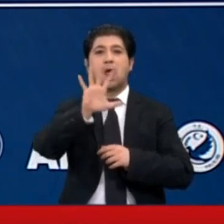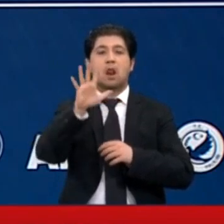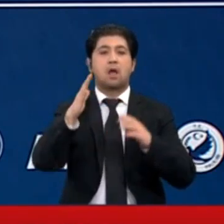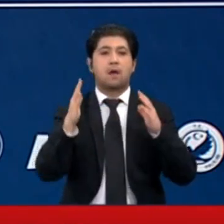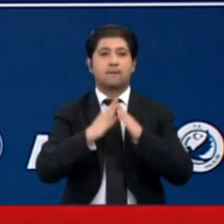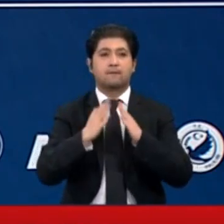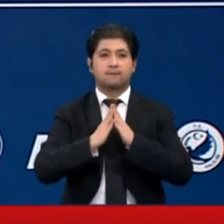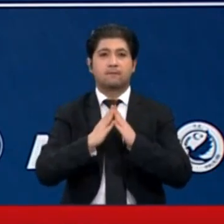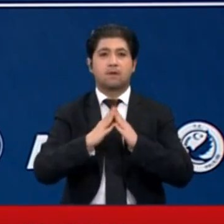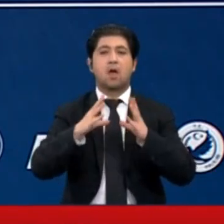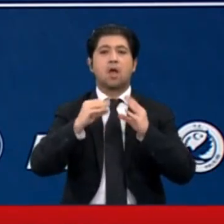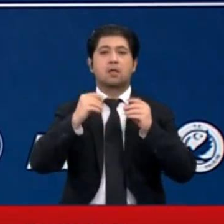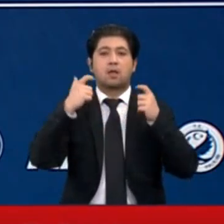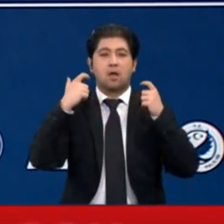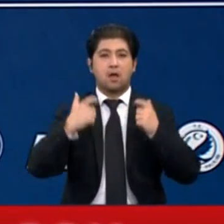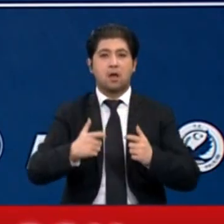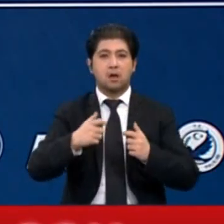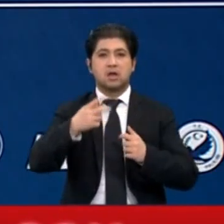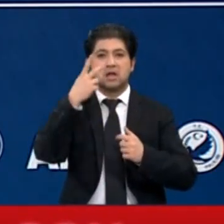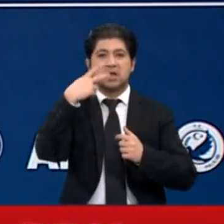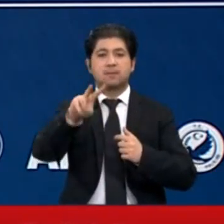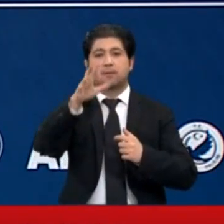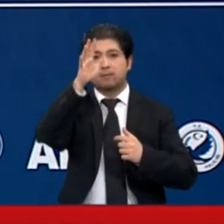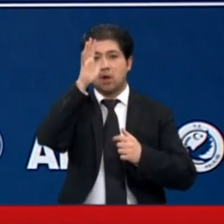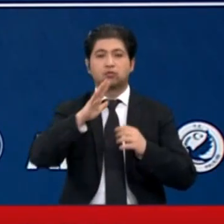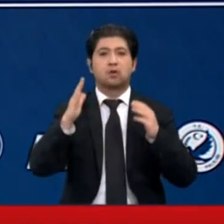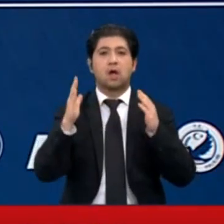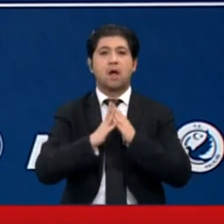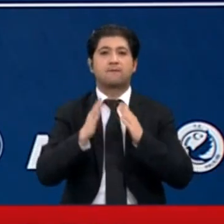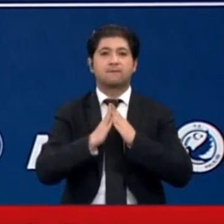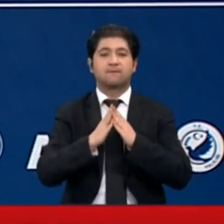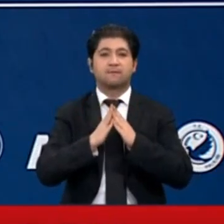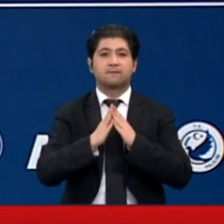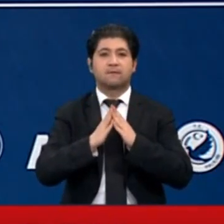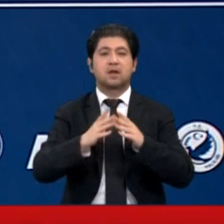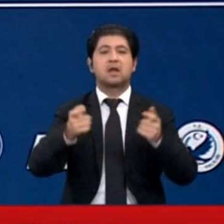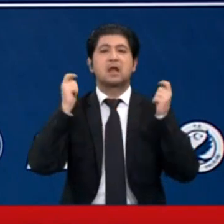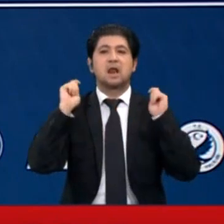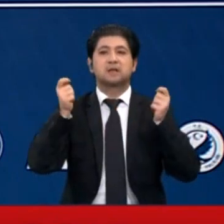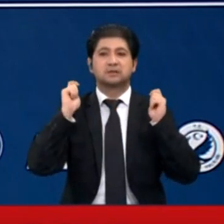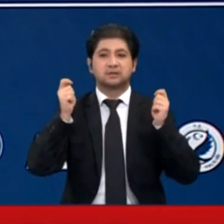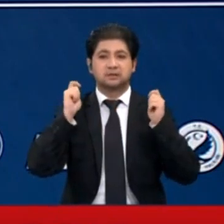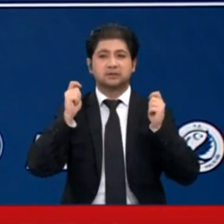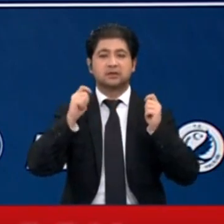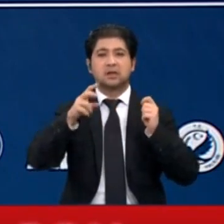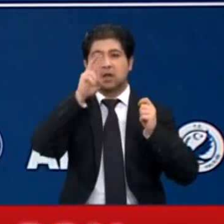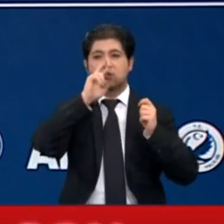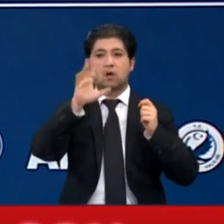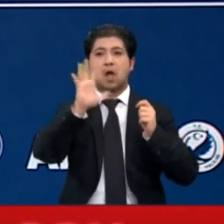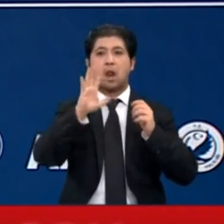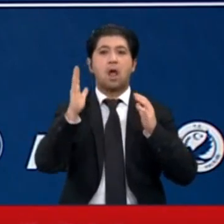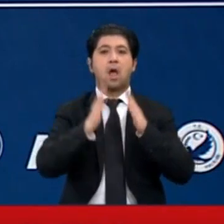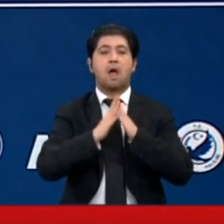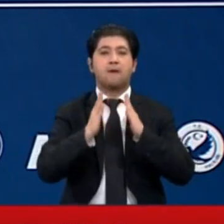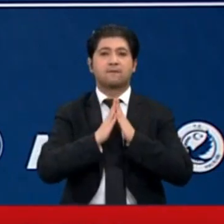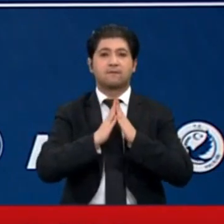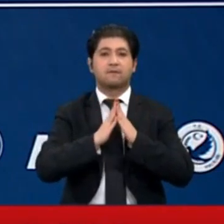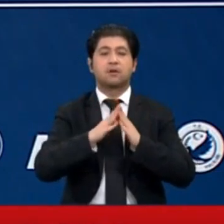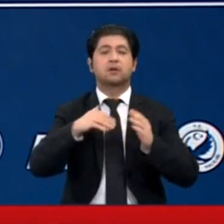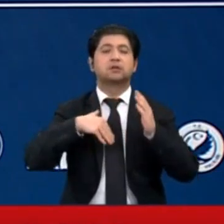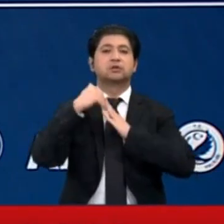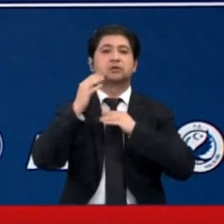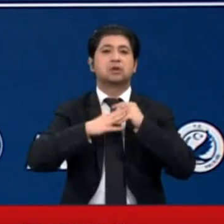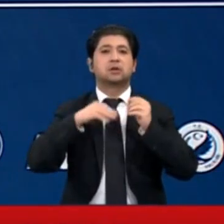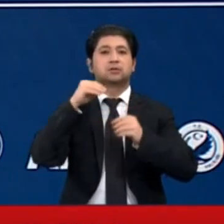konutun, Adana'da 2.500 konutun, Kilis'te 250 konutun